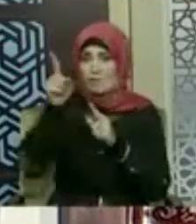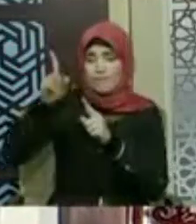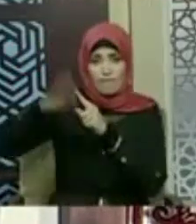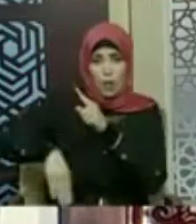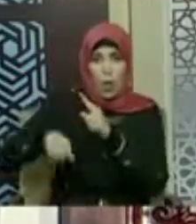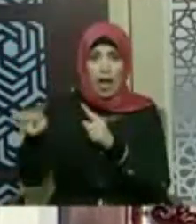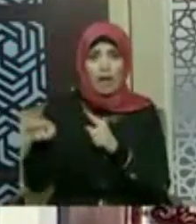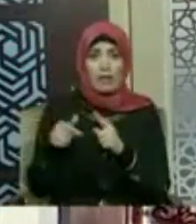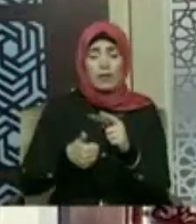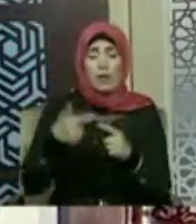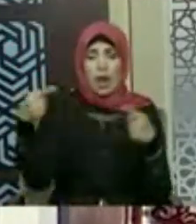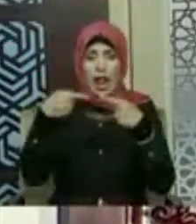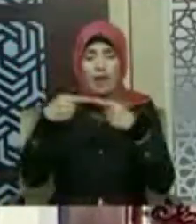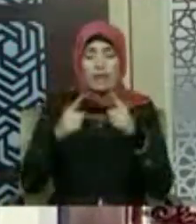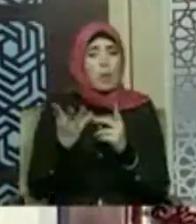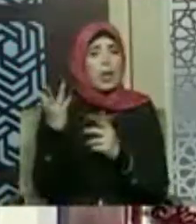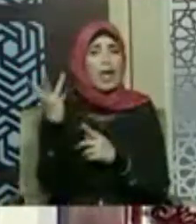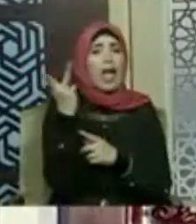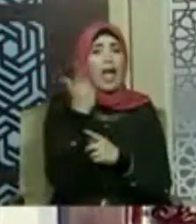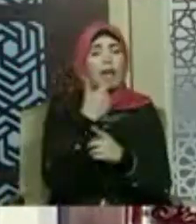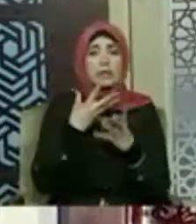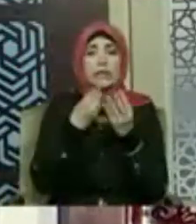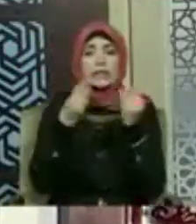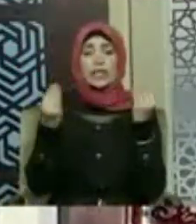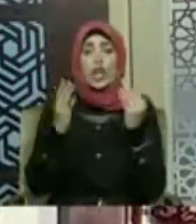علي وجارت،